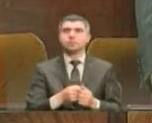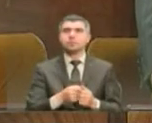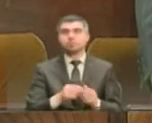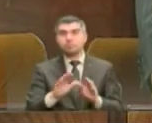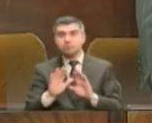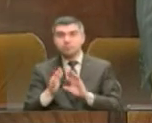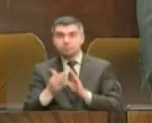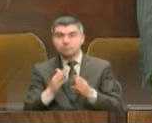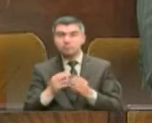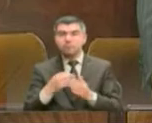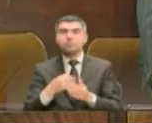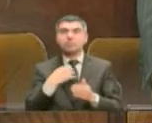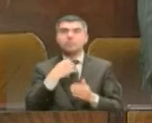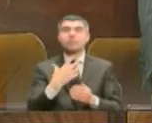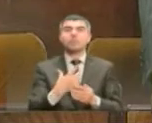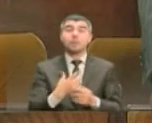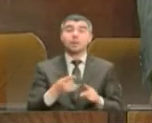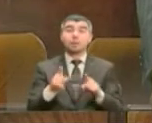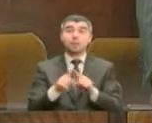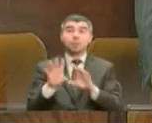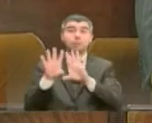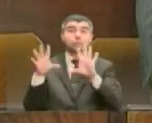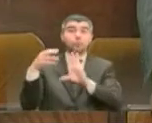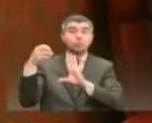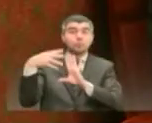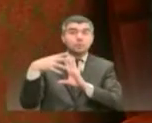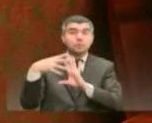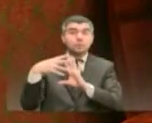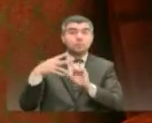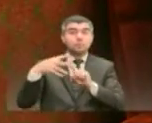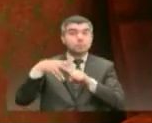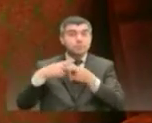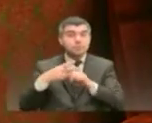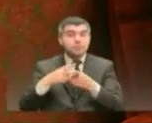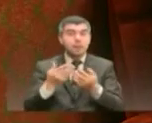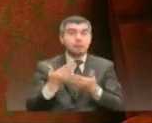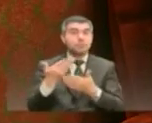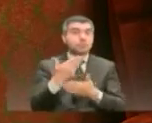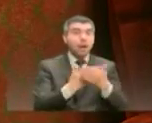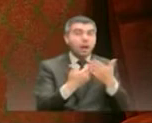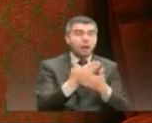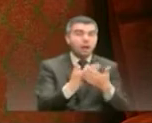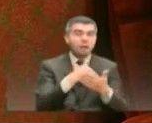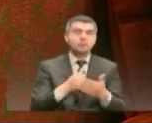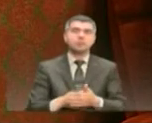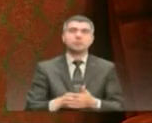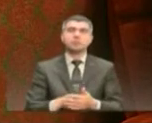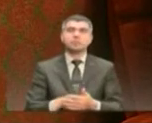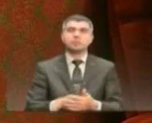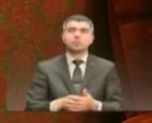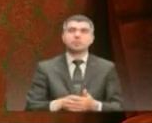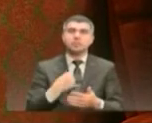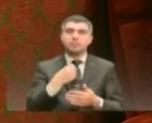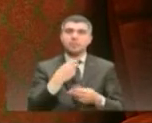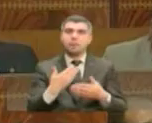الكلفه الطاقيه بطبيعه الحال انخفاض ديالها اللي كان عنده واحد المردوديه قويه على المبادله التجاريه، وايضا عندنا انفتاح